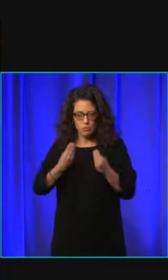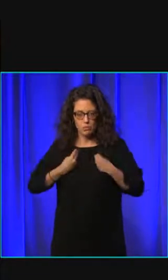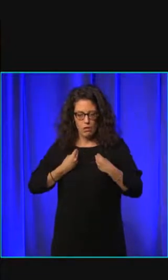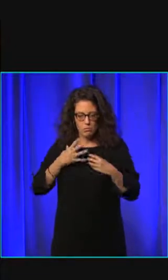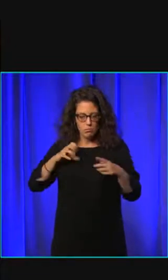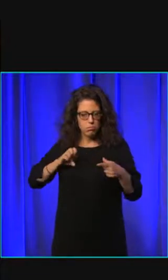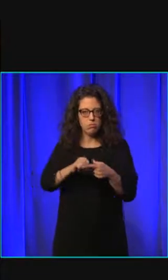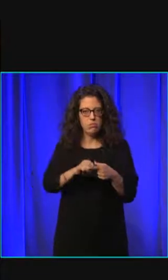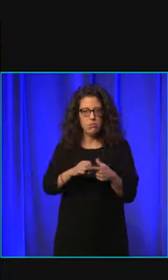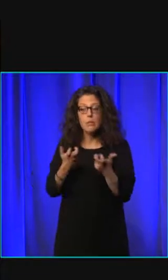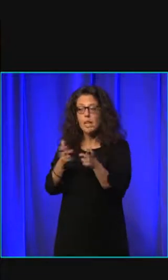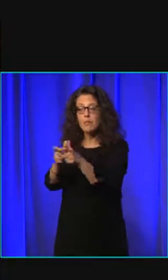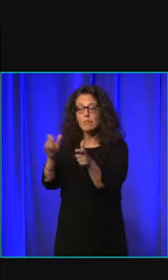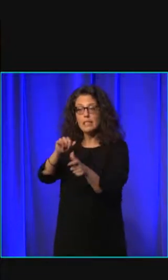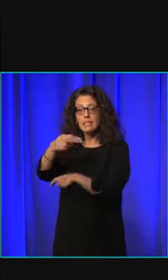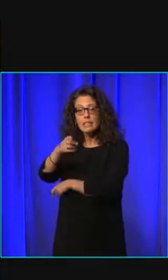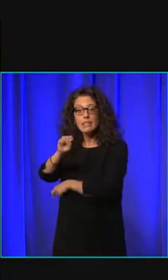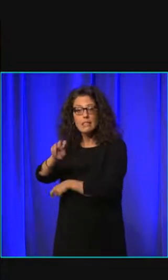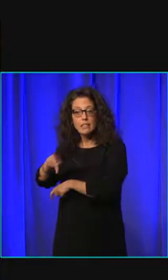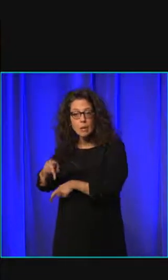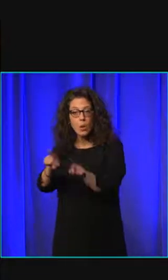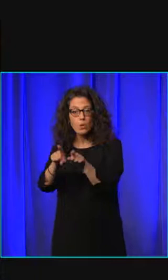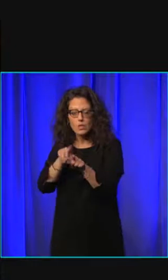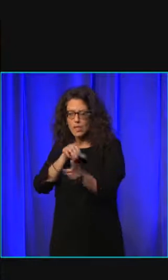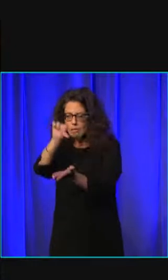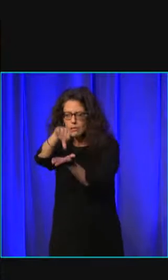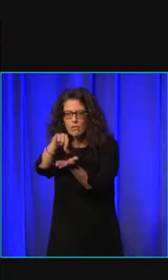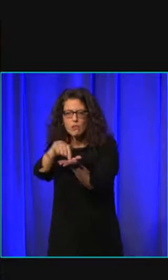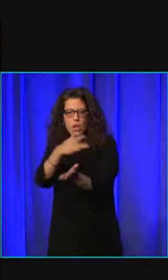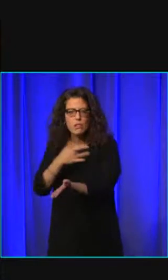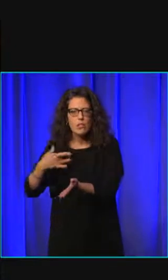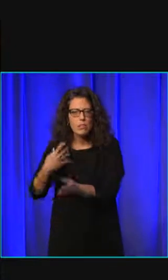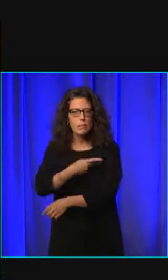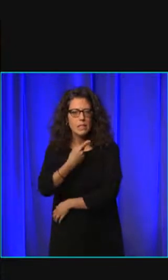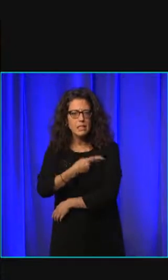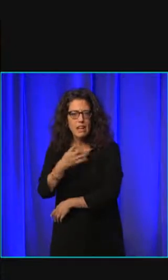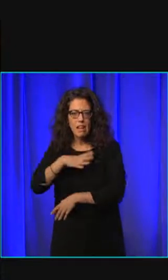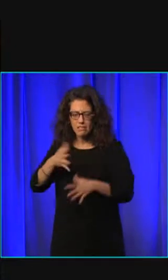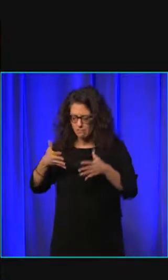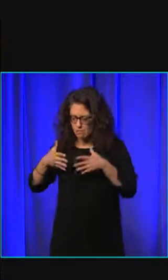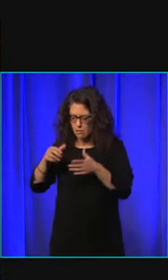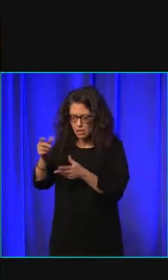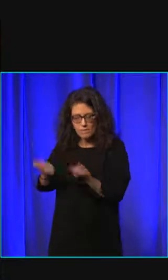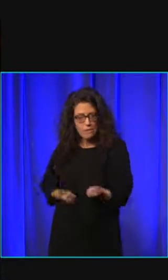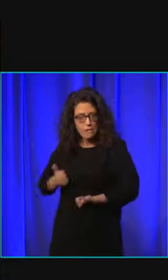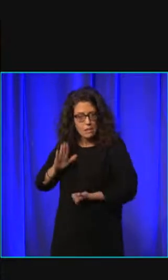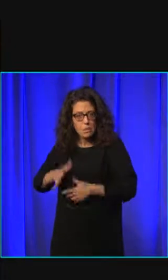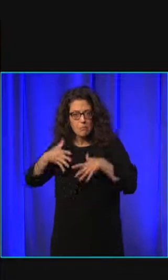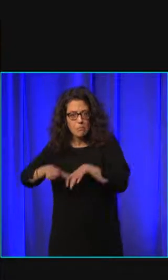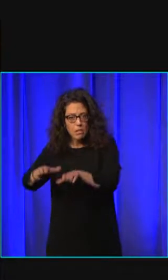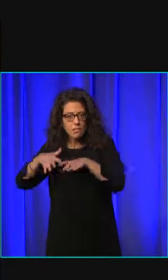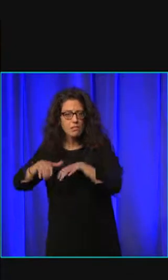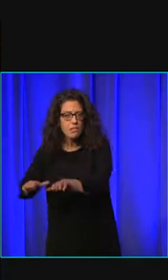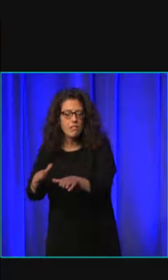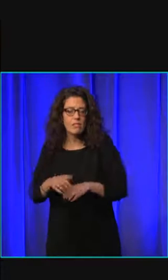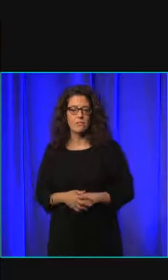dispose d'un centre de santé médicale, dispose de services de masso-kinésithérapie, de services